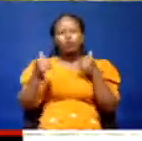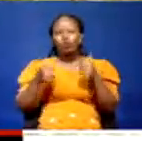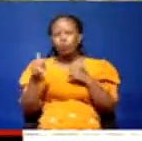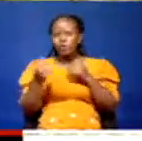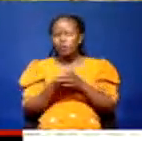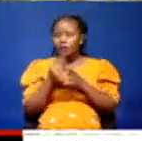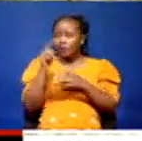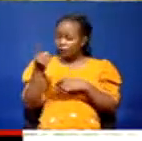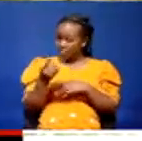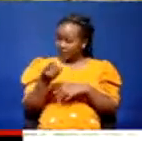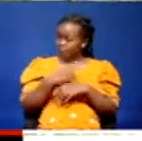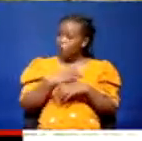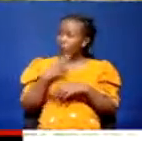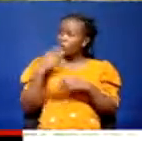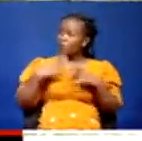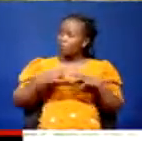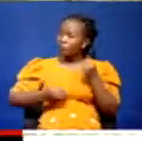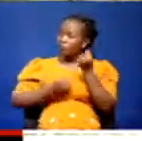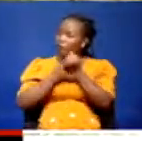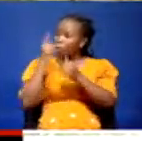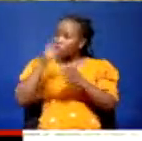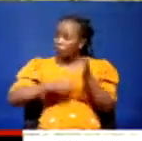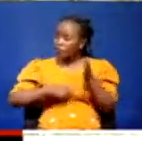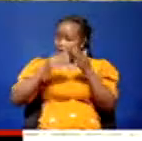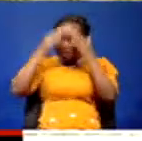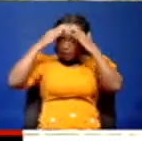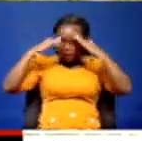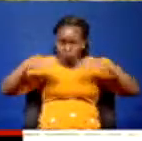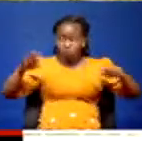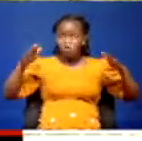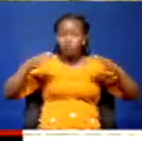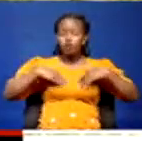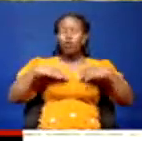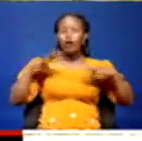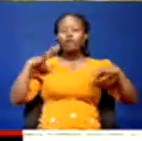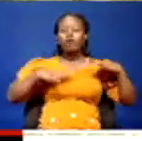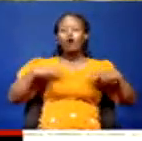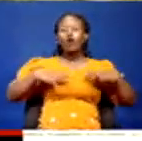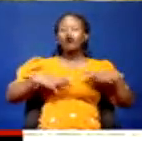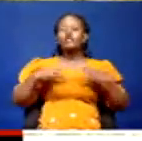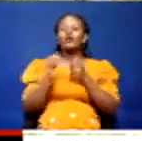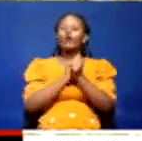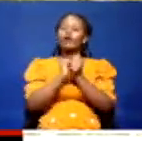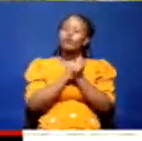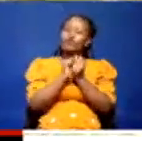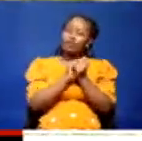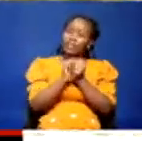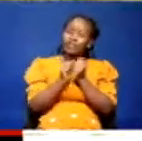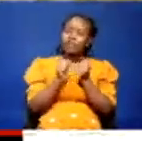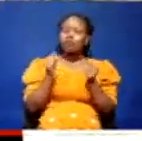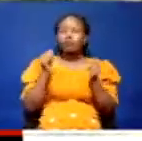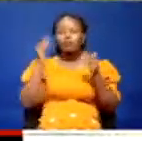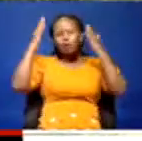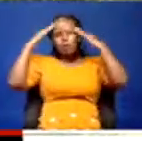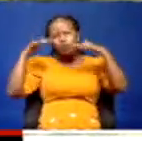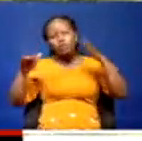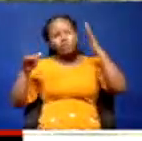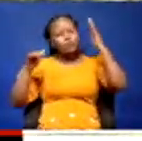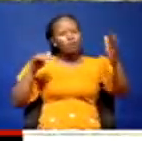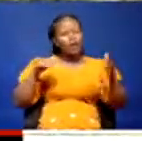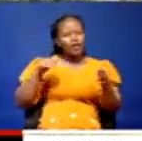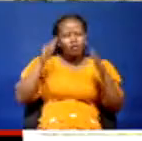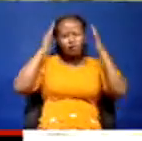ya kwanza ni kwamba Waislamu watakuwa na holiday yao siku ya Ijumaa. Waislamu oye! Waislamu